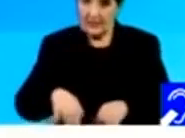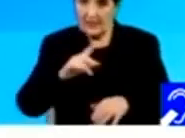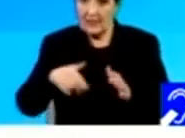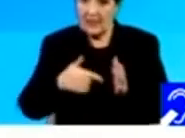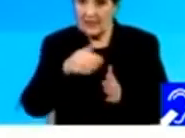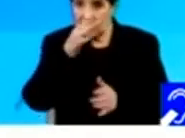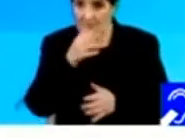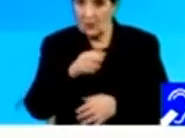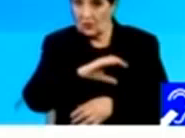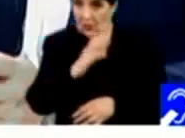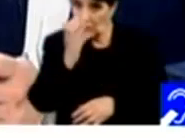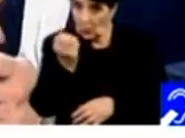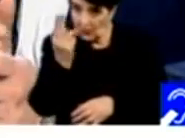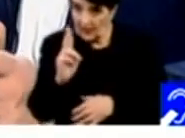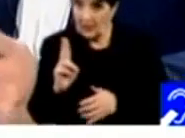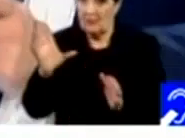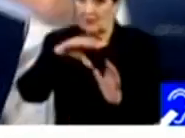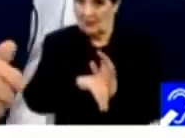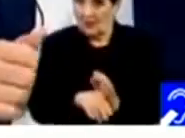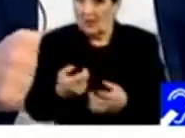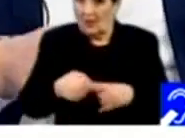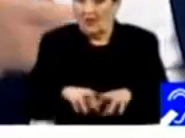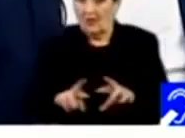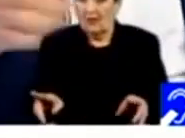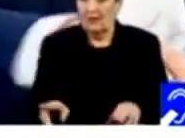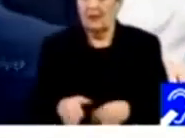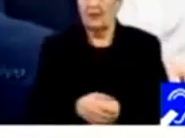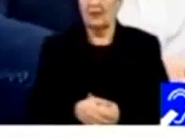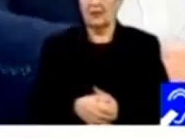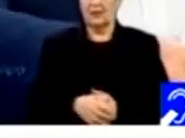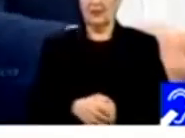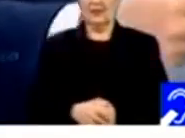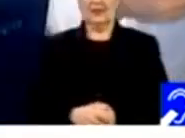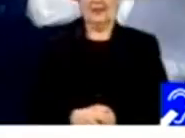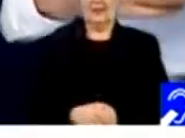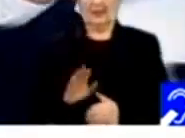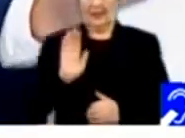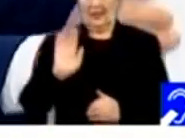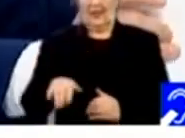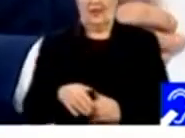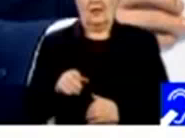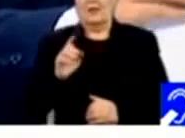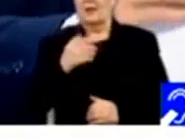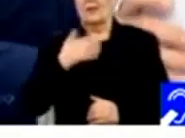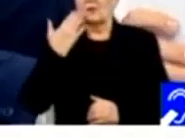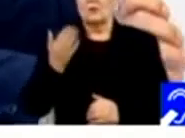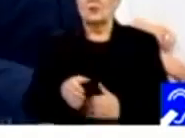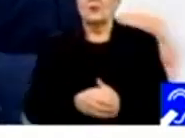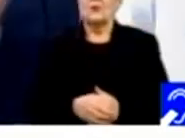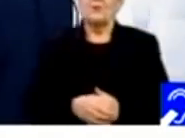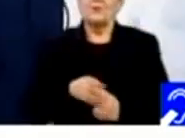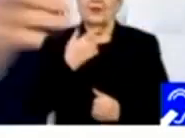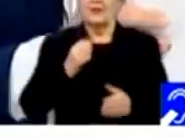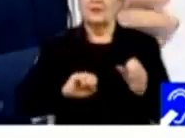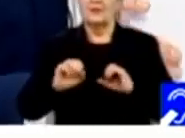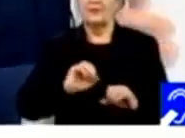cu concursul socialiștilor. Și prin la televizor. Acum, haideți să oferim dreptul domnului Ceban. Da, foarte simplu. Habar nu are despre... Îi dau aceste probe